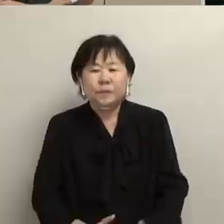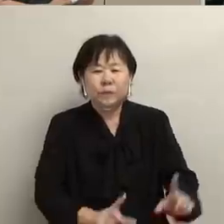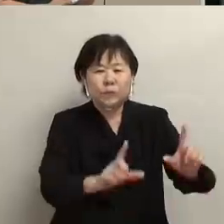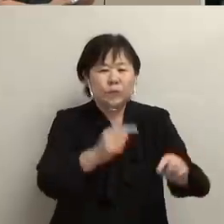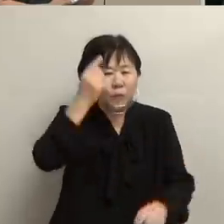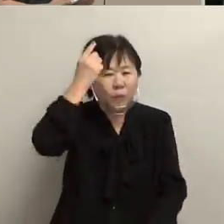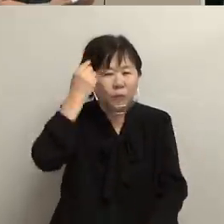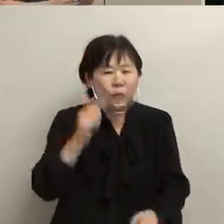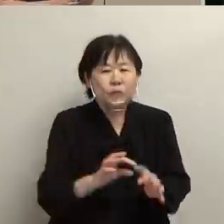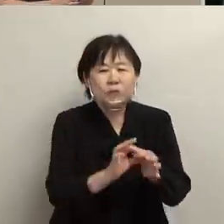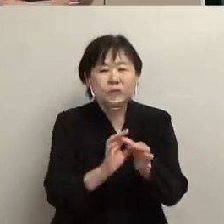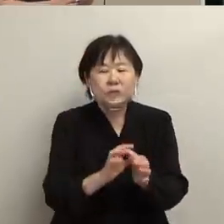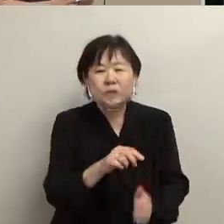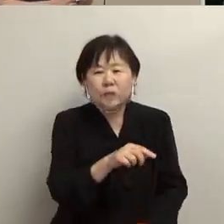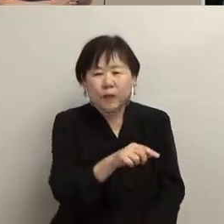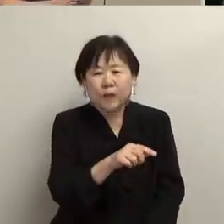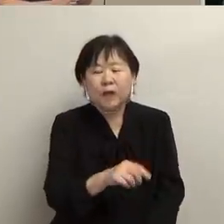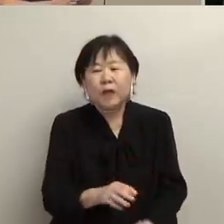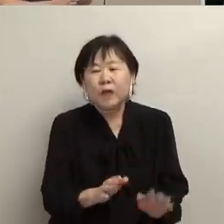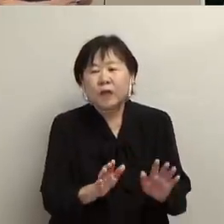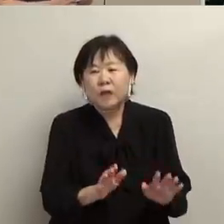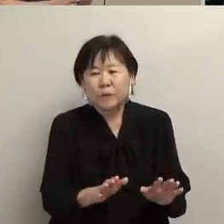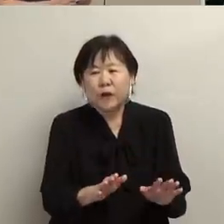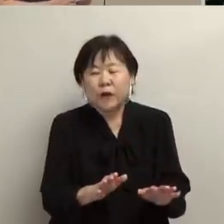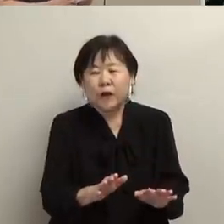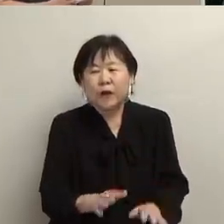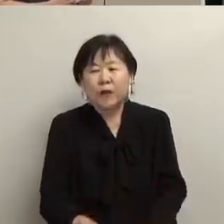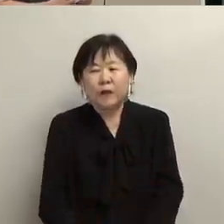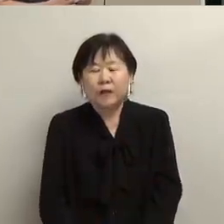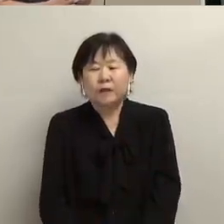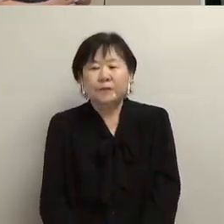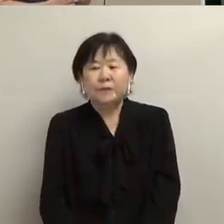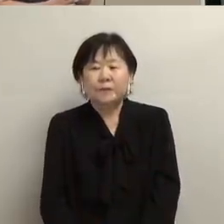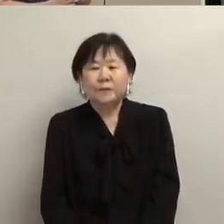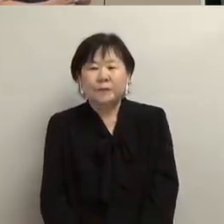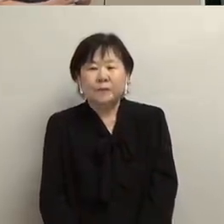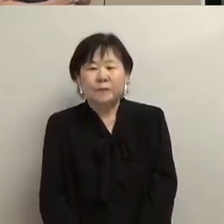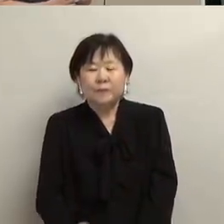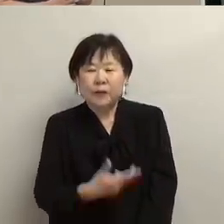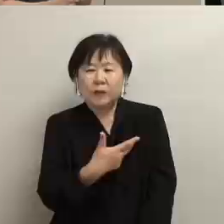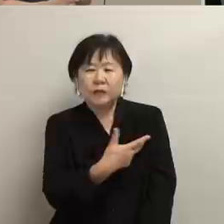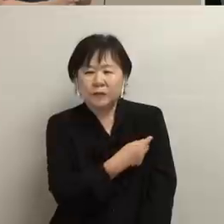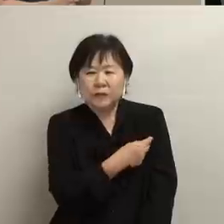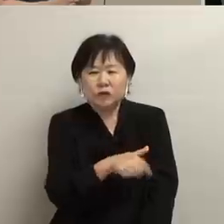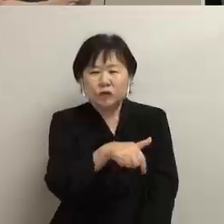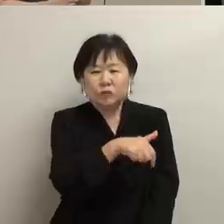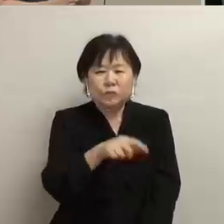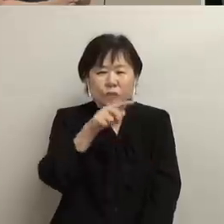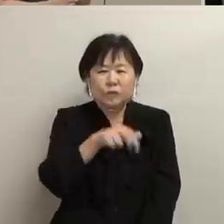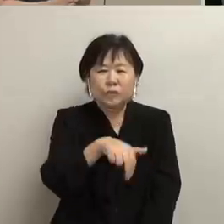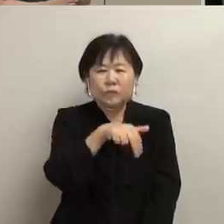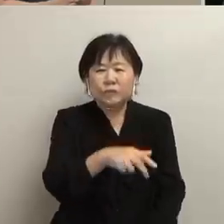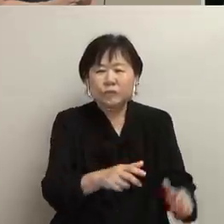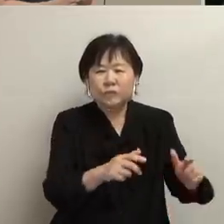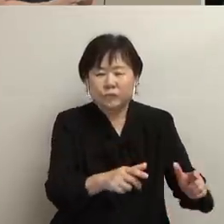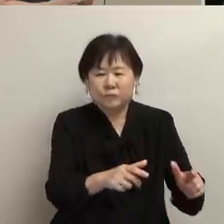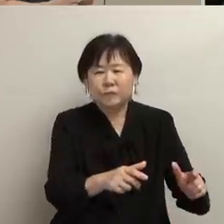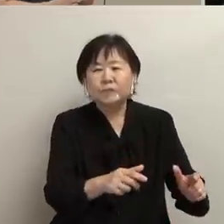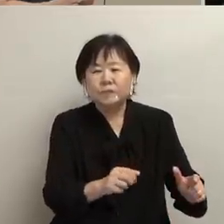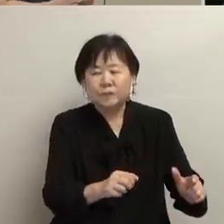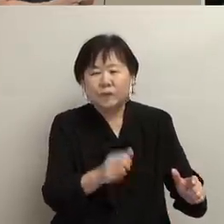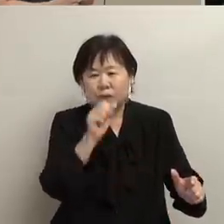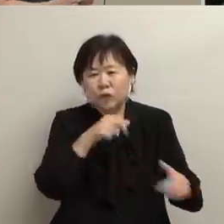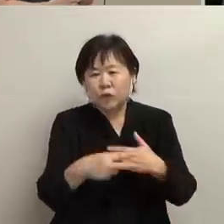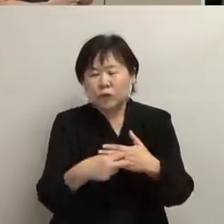につきましてはあの今放射で行っています摂取ブースそれから与信ブースをです